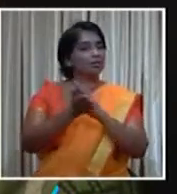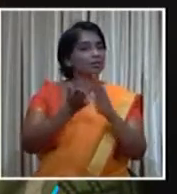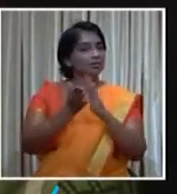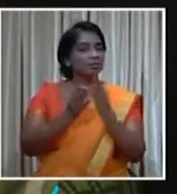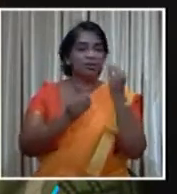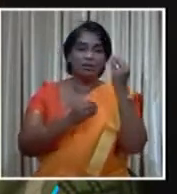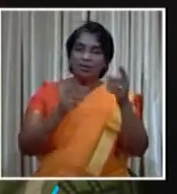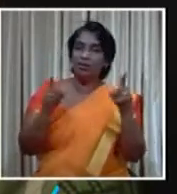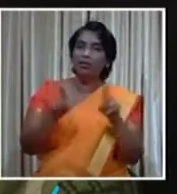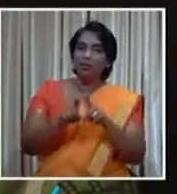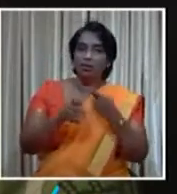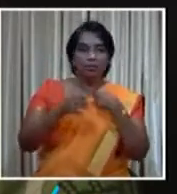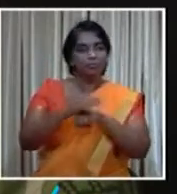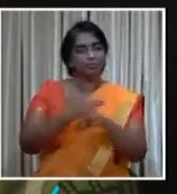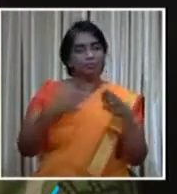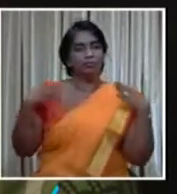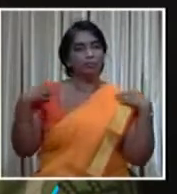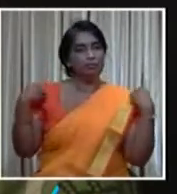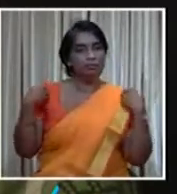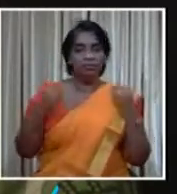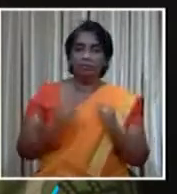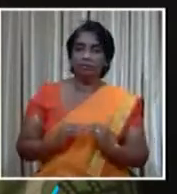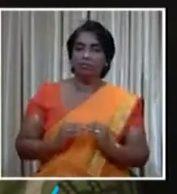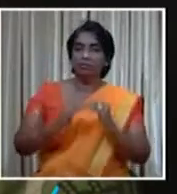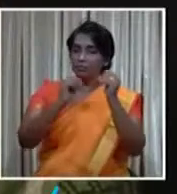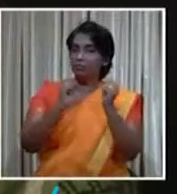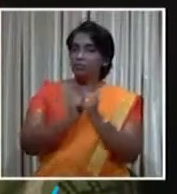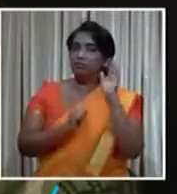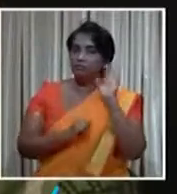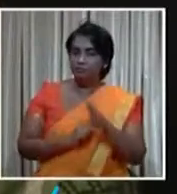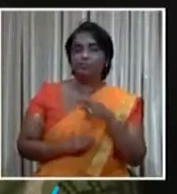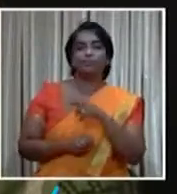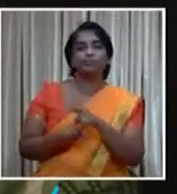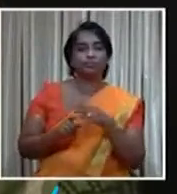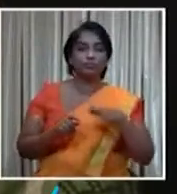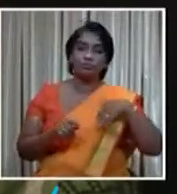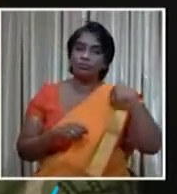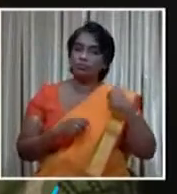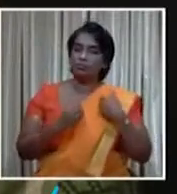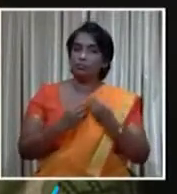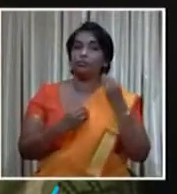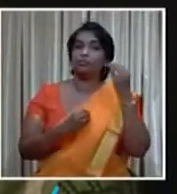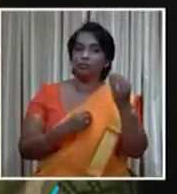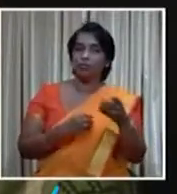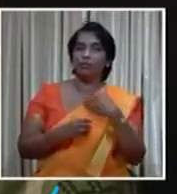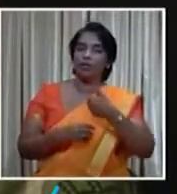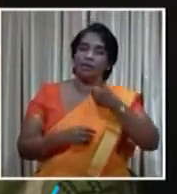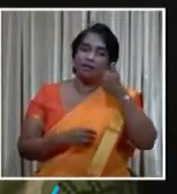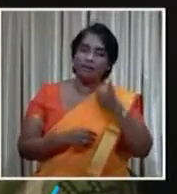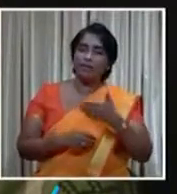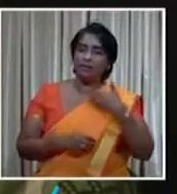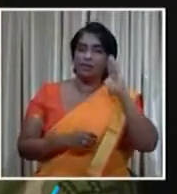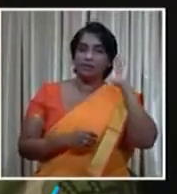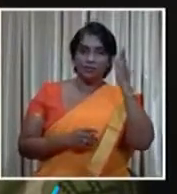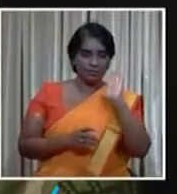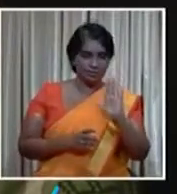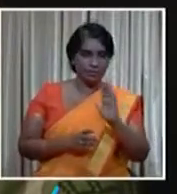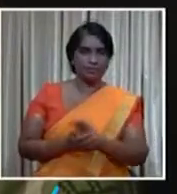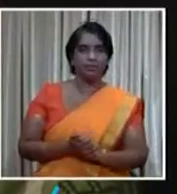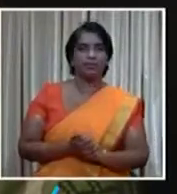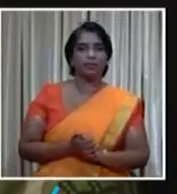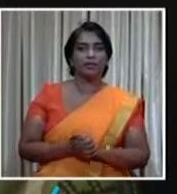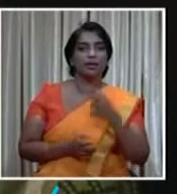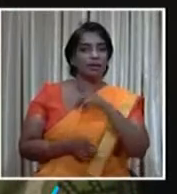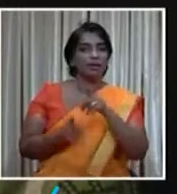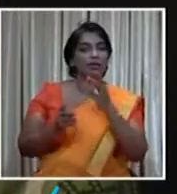දීම මෙන්ම යටිතල පහසුකම් සංවර්ධනය කිරීම සඳහාද ප්‍රමුඛතාවයක් ලබා දීම අතිශය සුවිශේෂී තත්ත්වයක්.